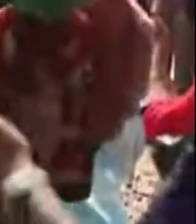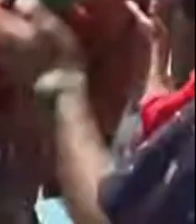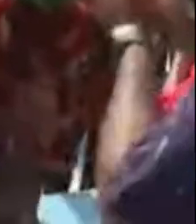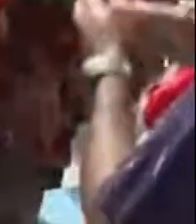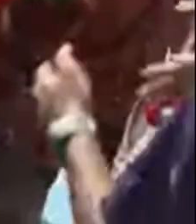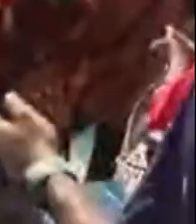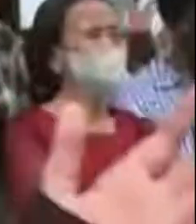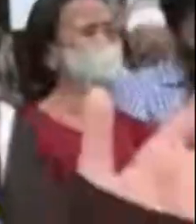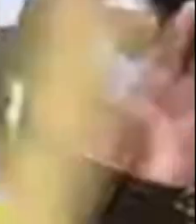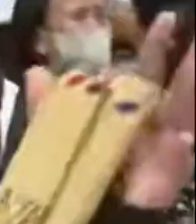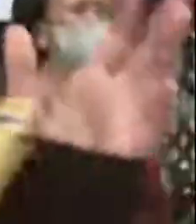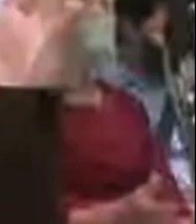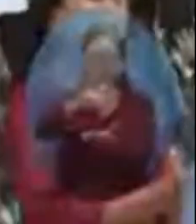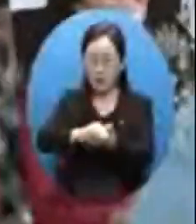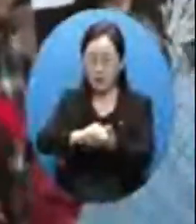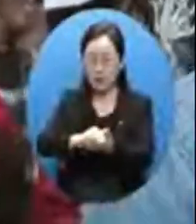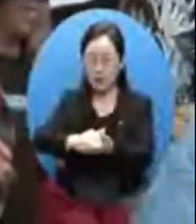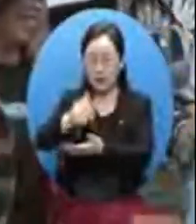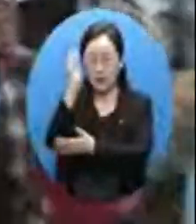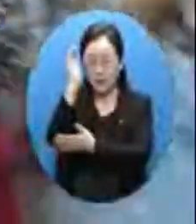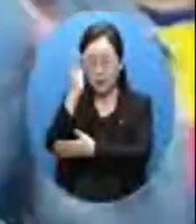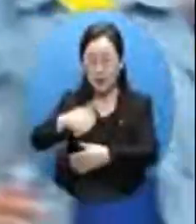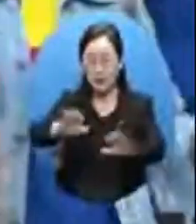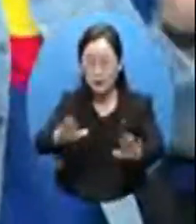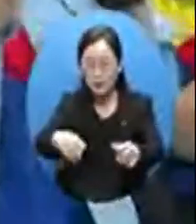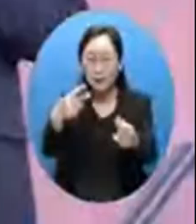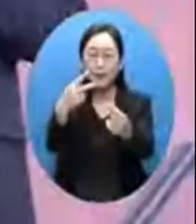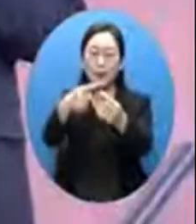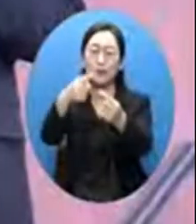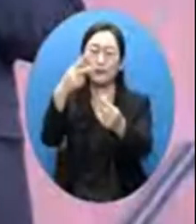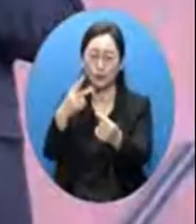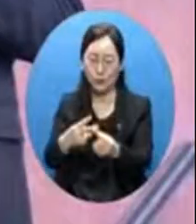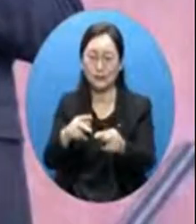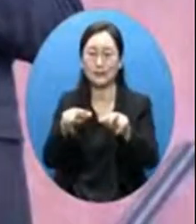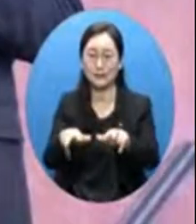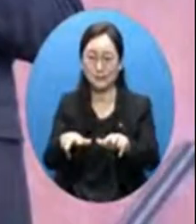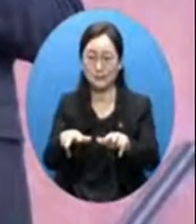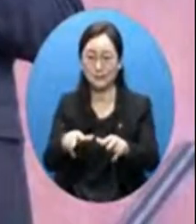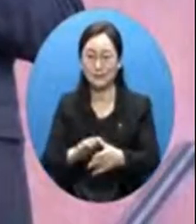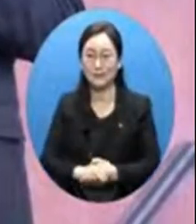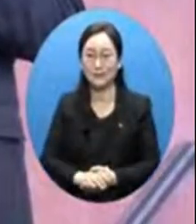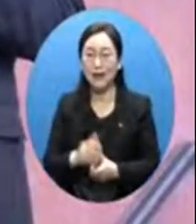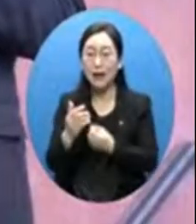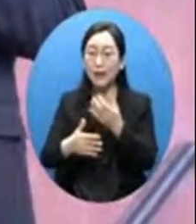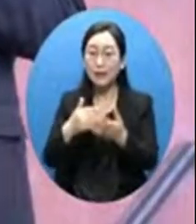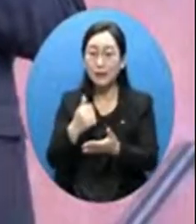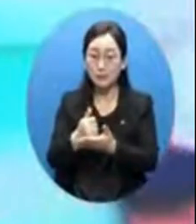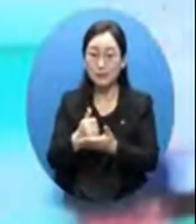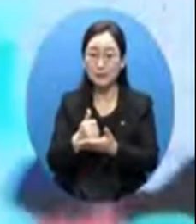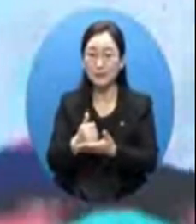싱가포르 시티 하비스 교회에서 말씀을 전하고 오늘 두 번째로 여기서 말씀을 전하게 됐습니다. 하나님께서